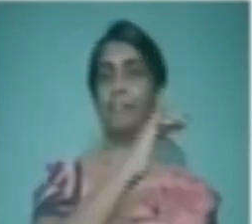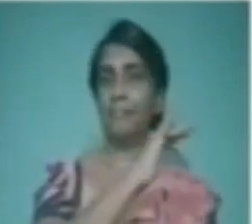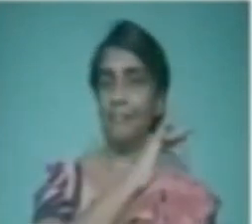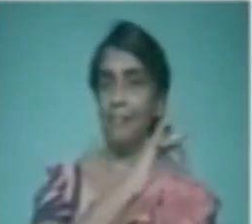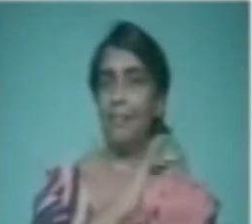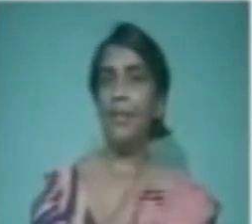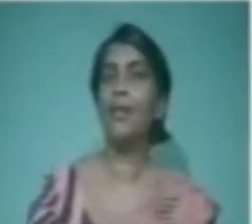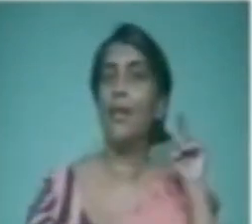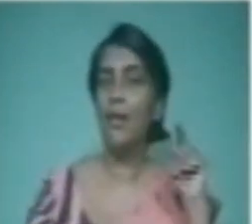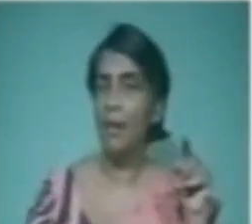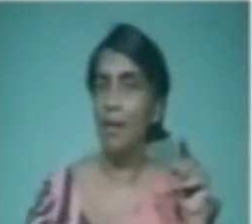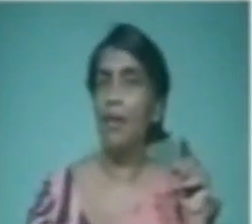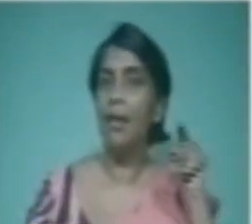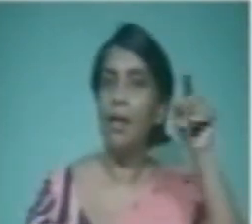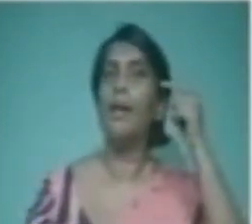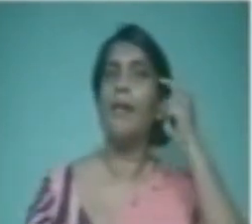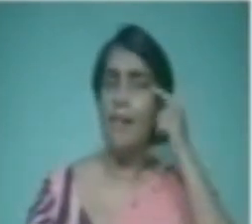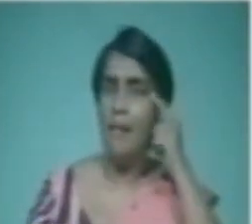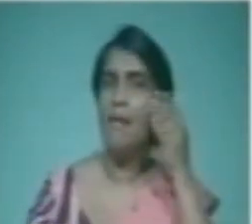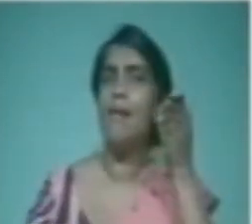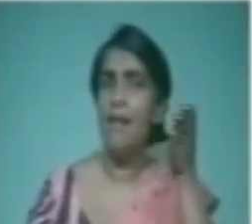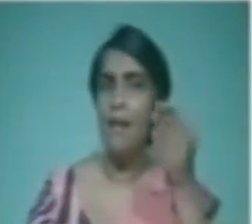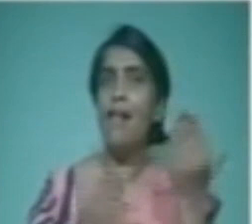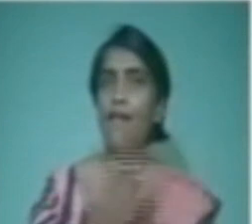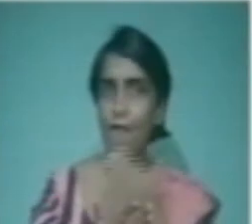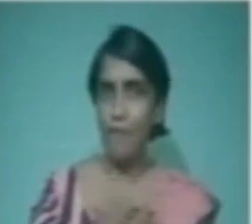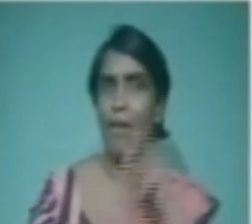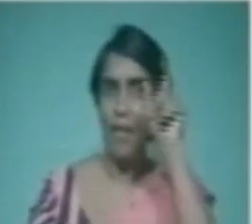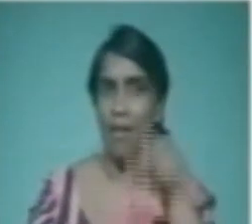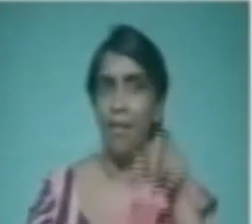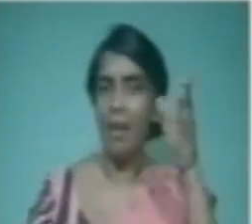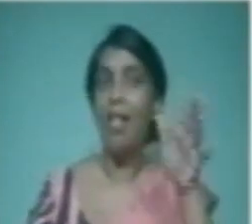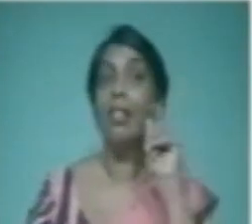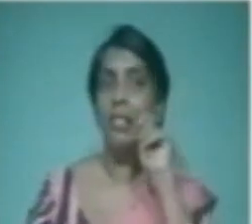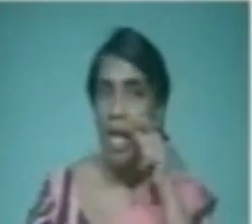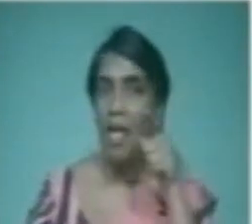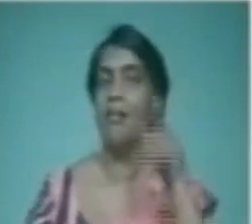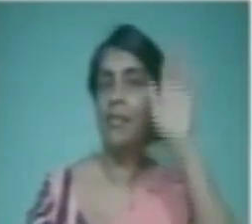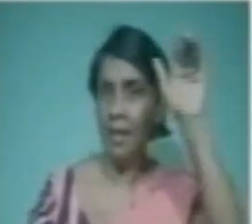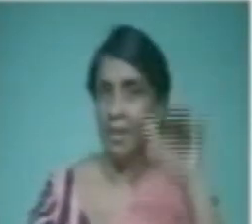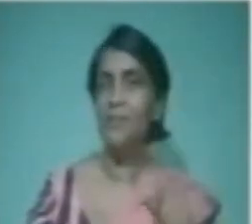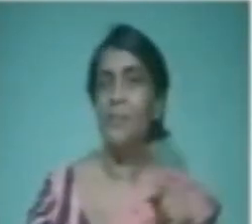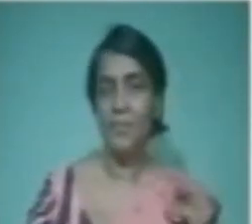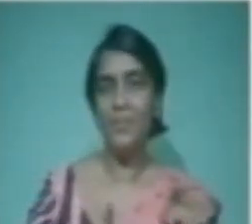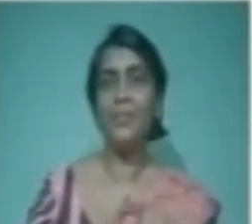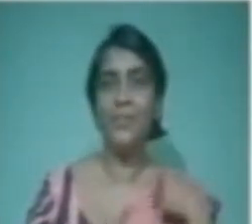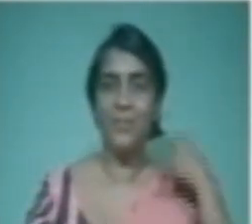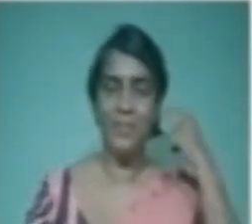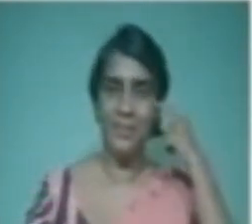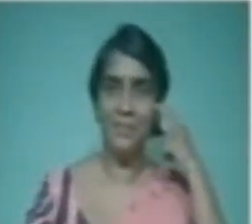ඒගොල්ලෝ සමහරට ඒගොල්ලෝ හිතන්නේ නැති මේ ඒ නළුව දෙන්නගේ තාත්තා වෙන්නේ නැති මේ ඉන්නේ කියලා ඒගොල්ලෝ හිතන්නේ